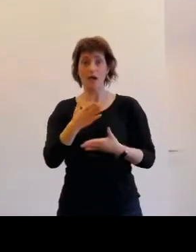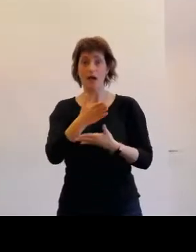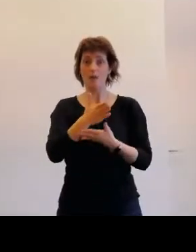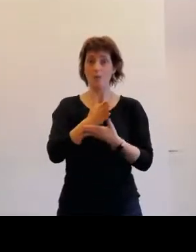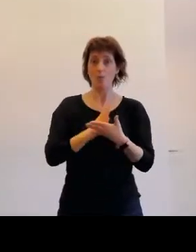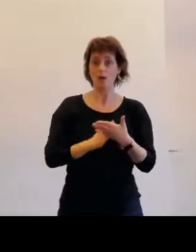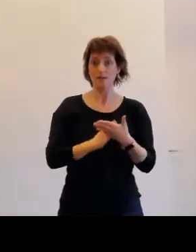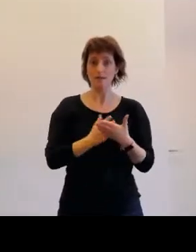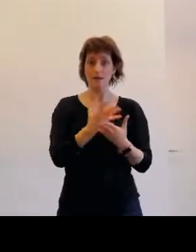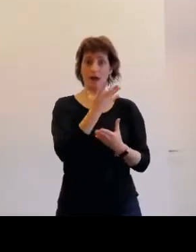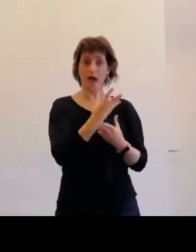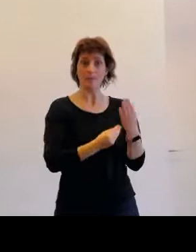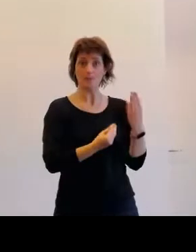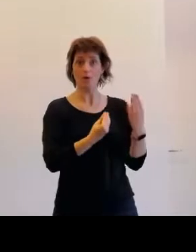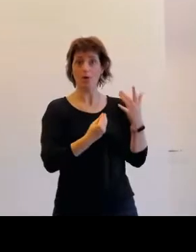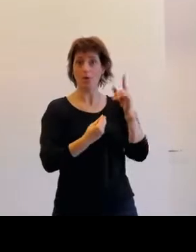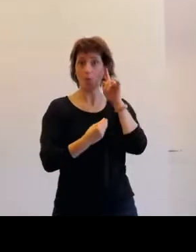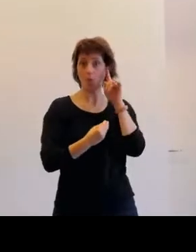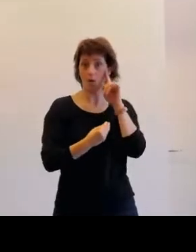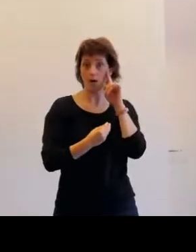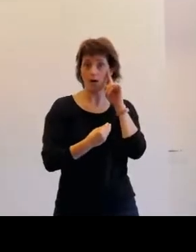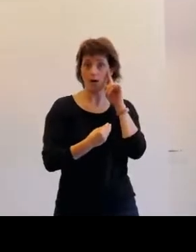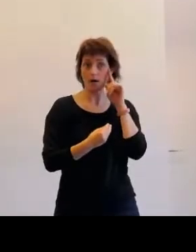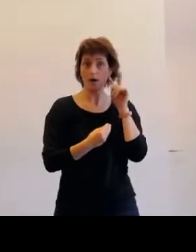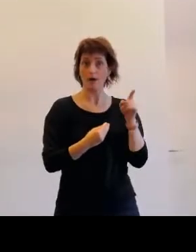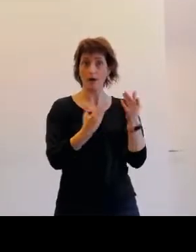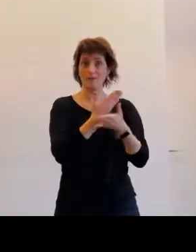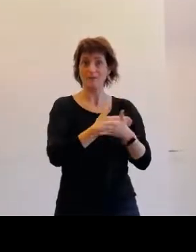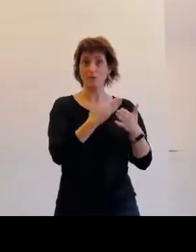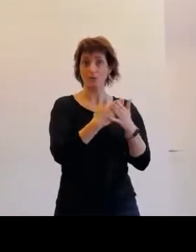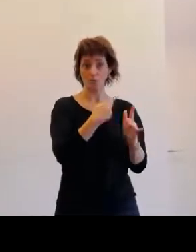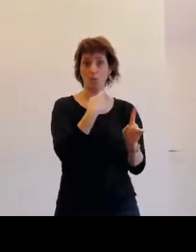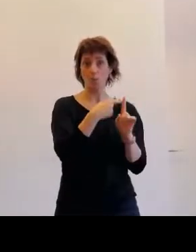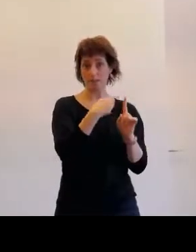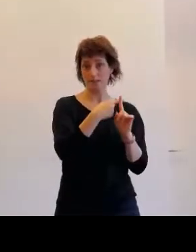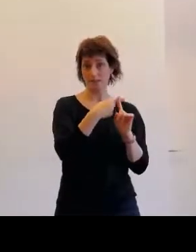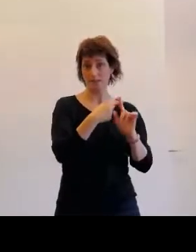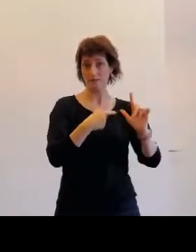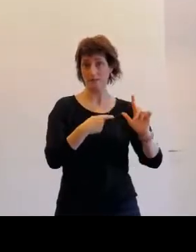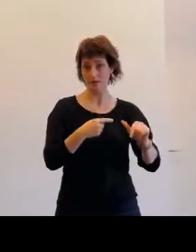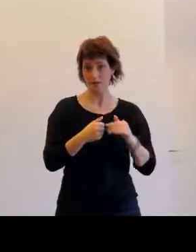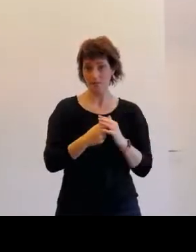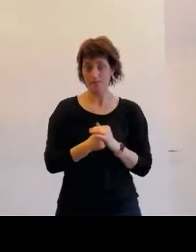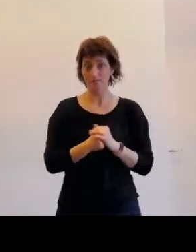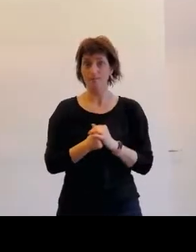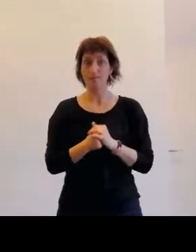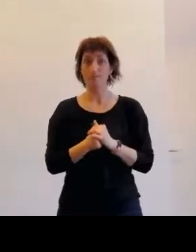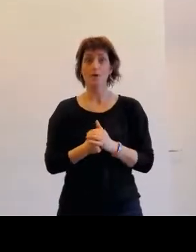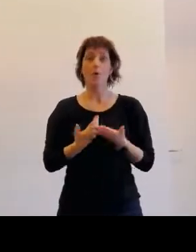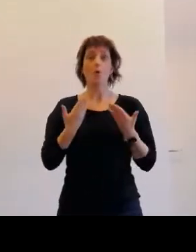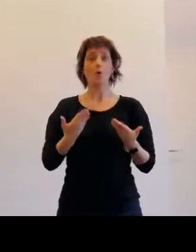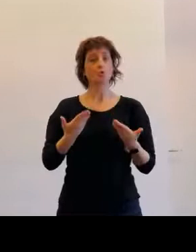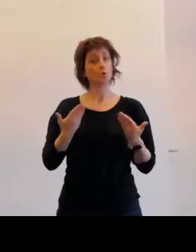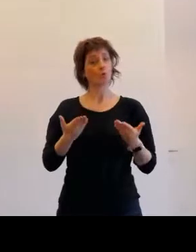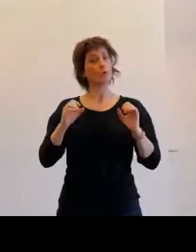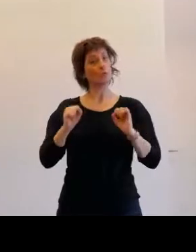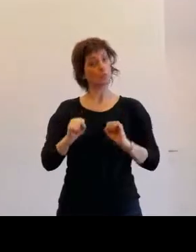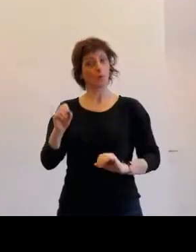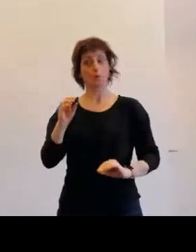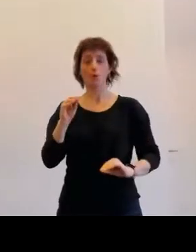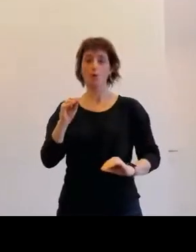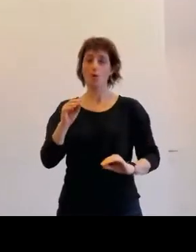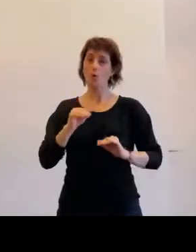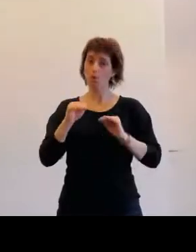des raisons d'être des cas positifs au Covid. Nous sommes encore en capacité d'assurer les services